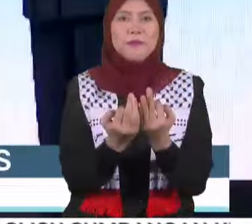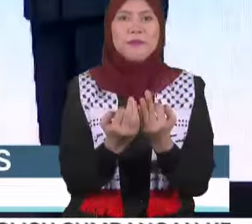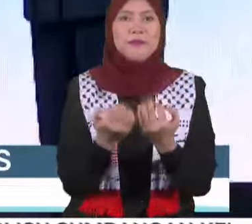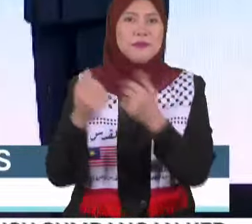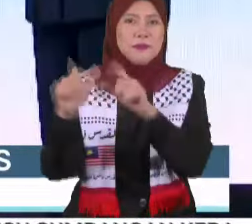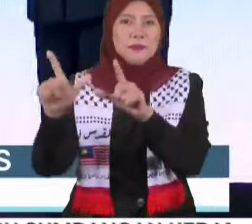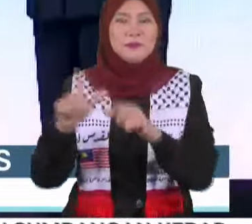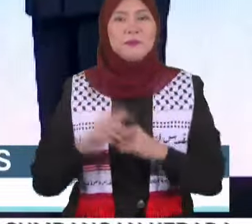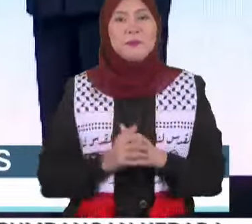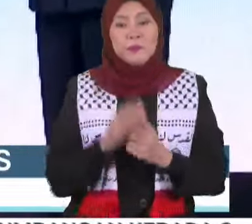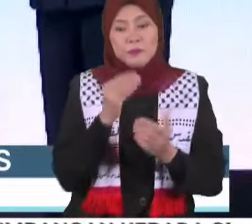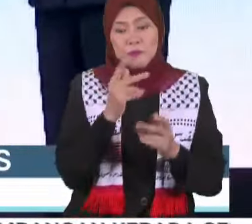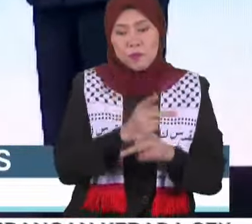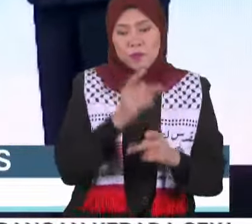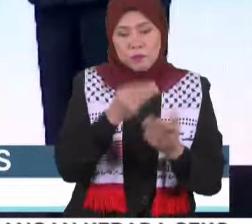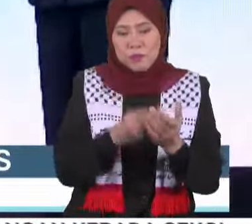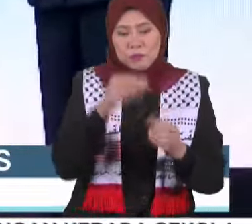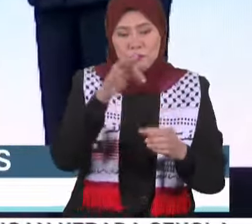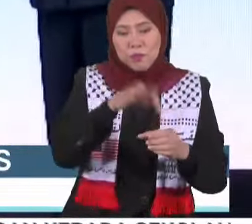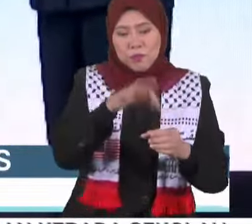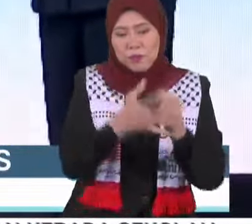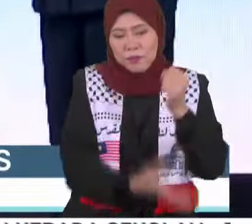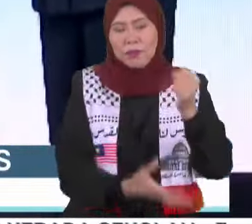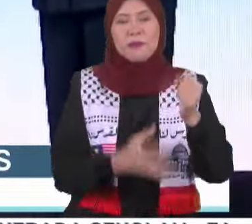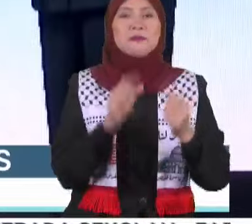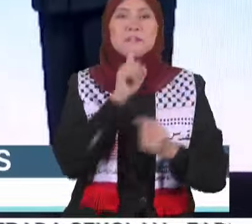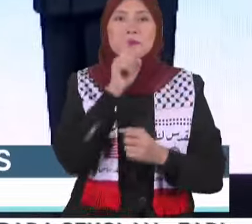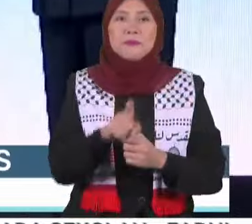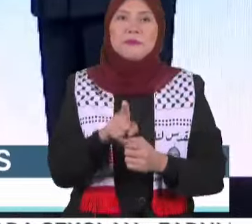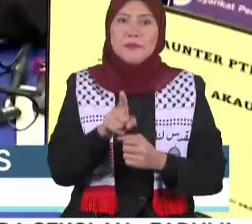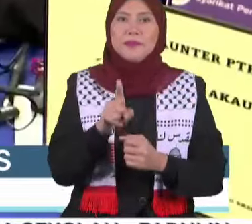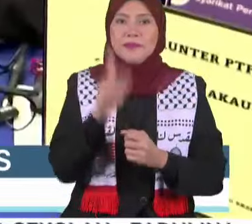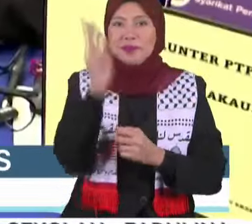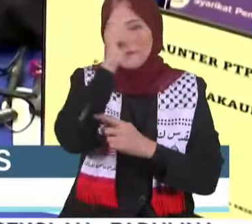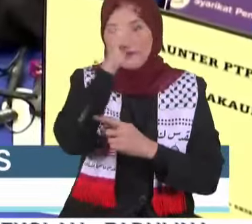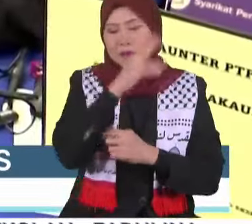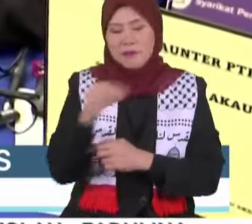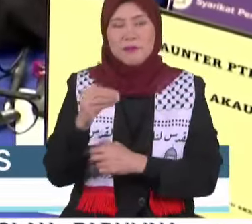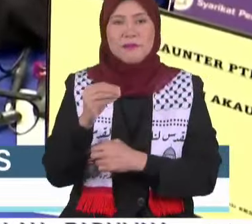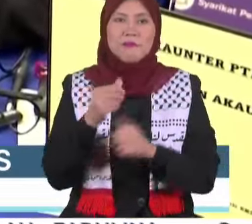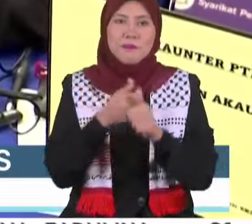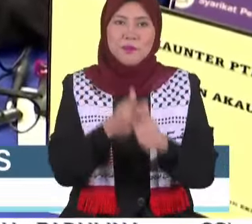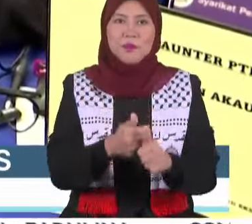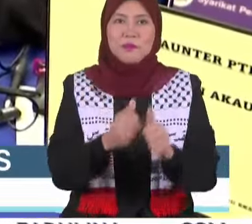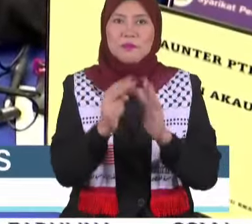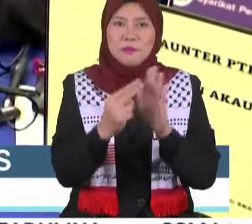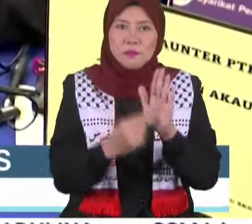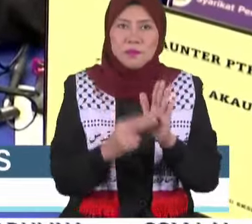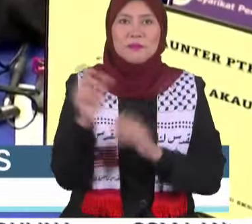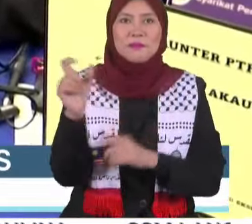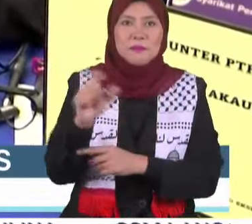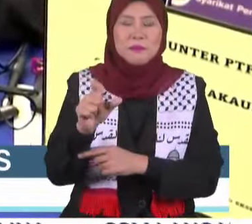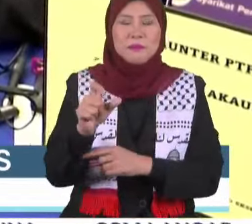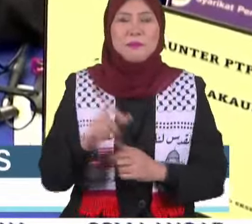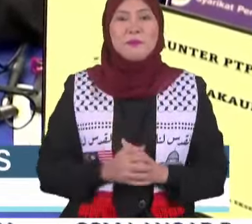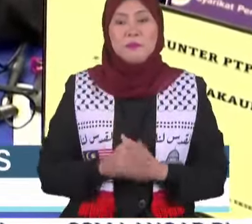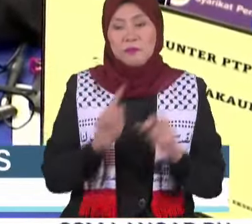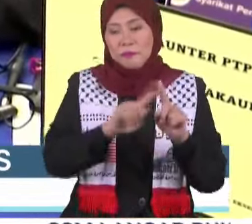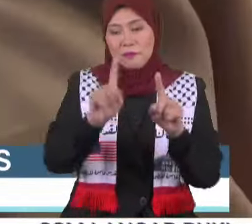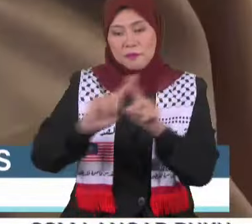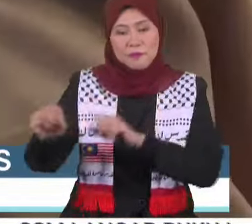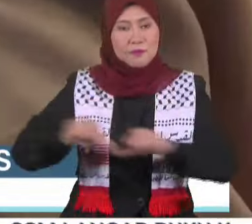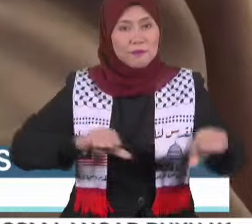layak. Malah simpanan tersebut turut dijamin kerajaan serta patuh syariah. Majlis pelancaran program Anak Emas tersebut turut mengadakan